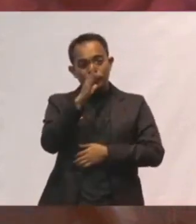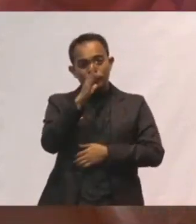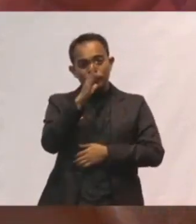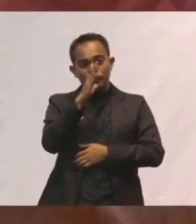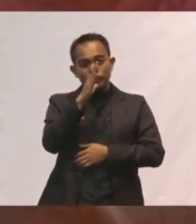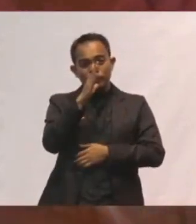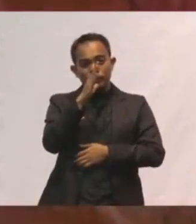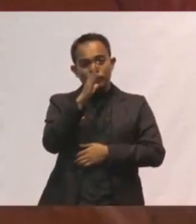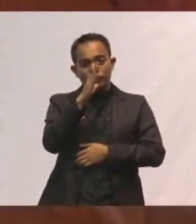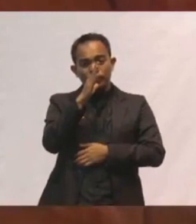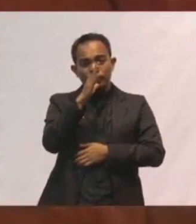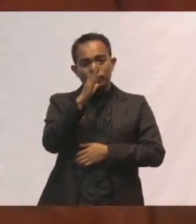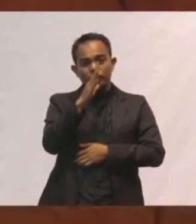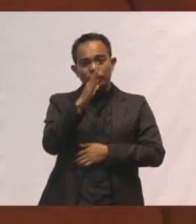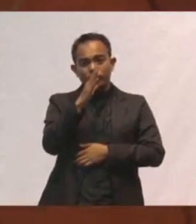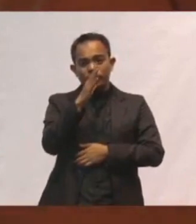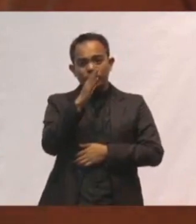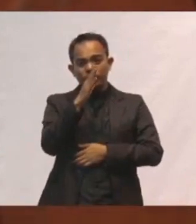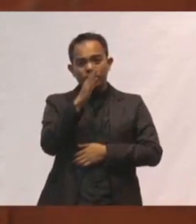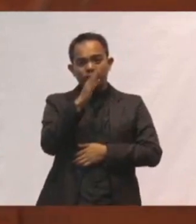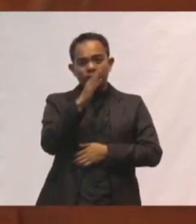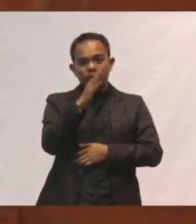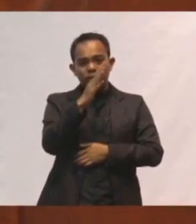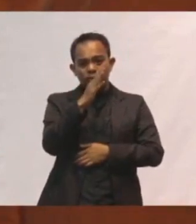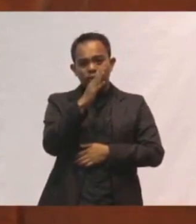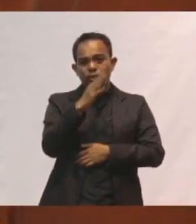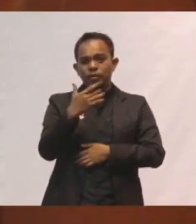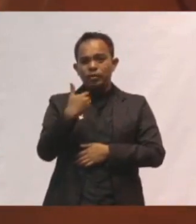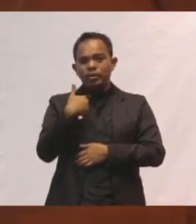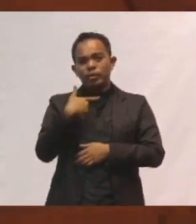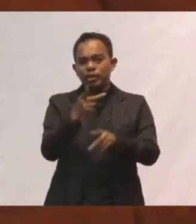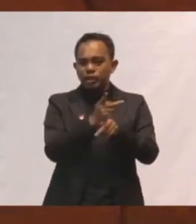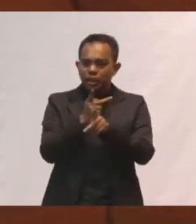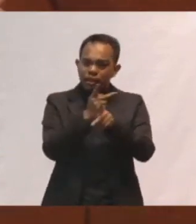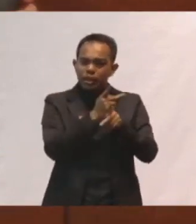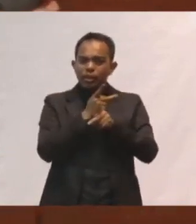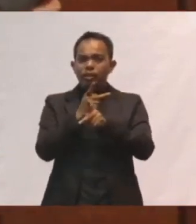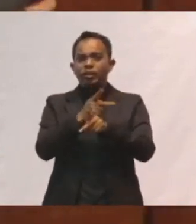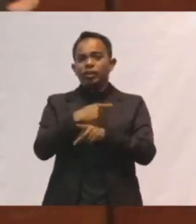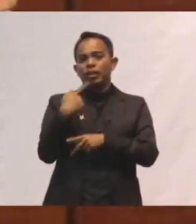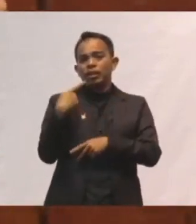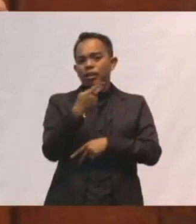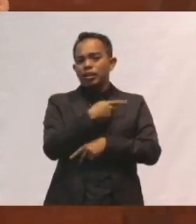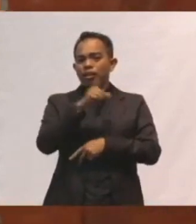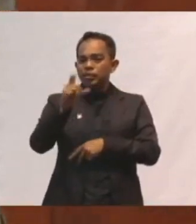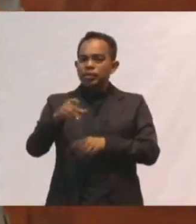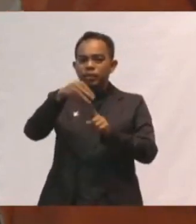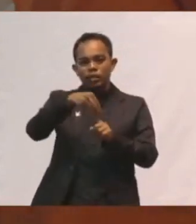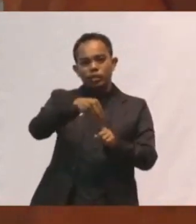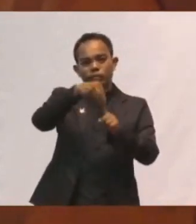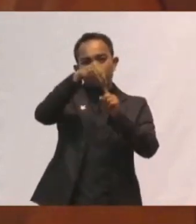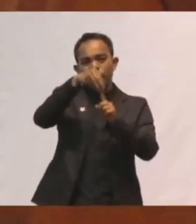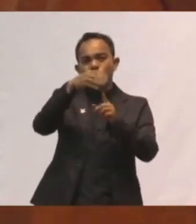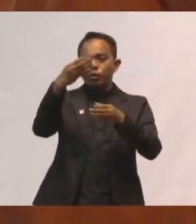payah sahaja dia peduli kita punya keduniaan. Bahkan lebih utama kita punya keselamatan di